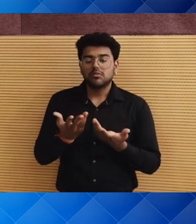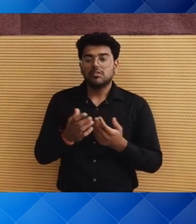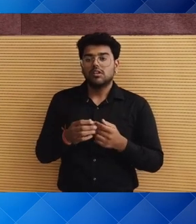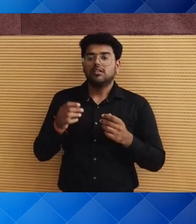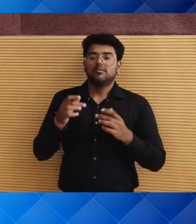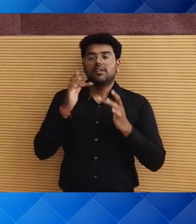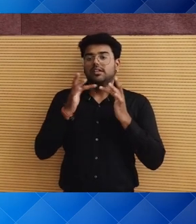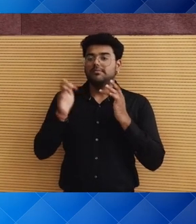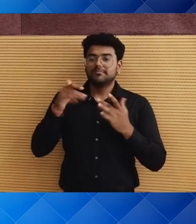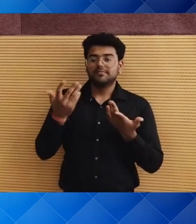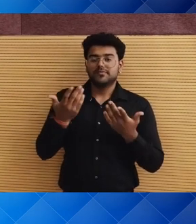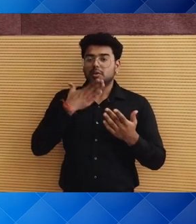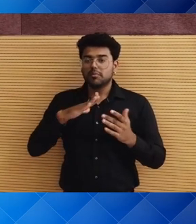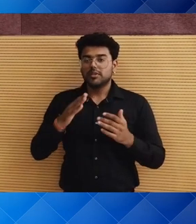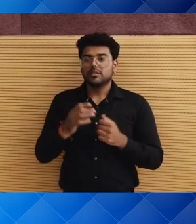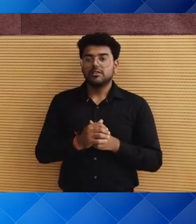इंटरनेट आया तो बच्चे